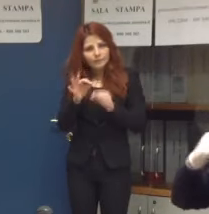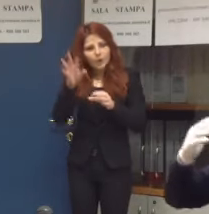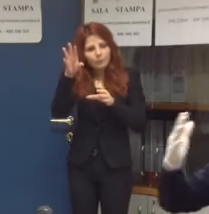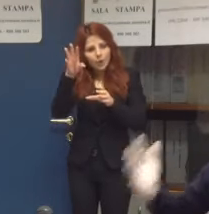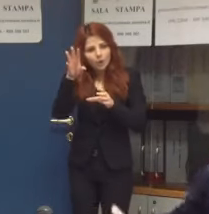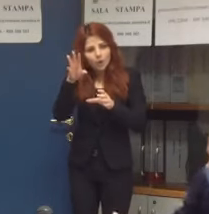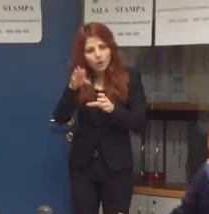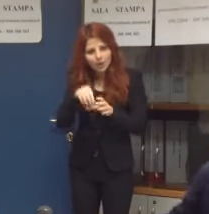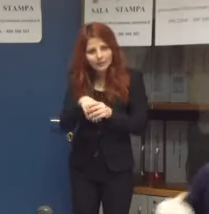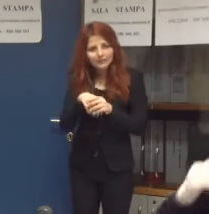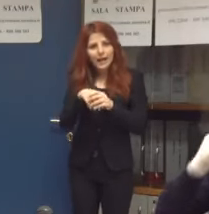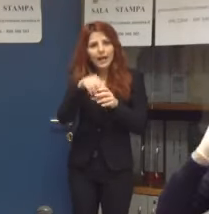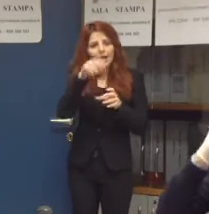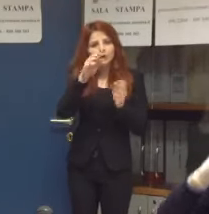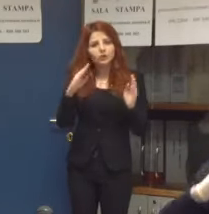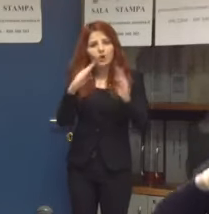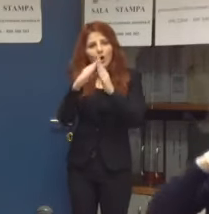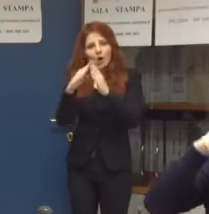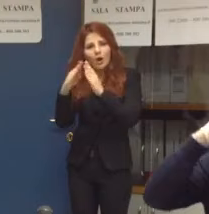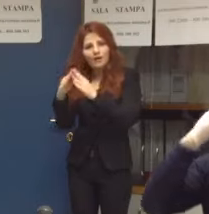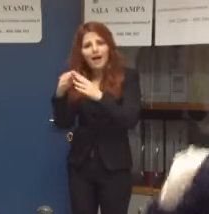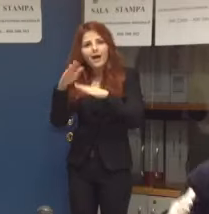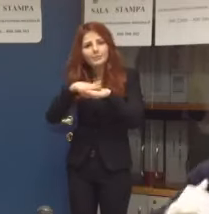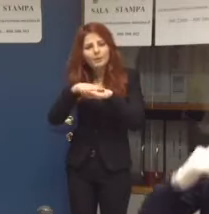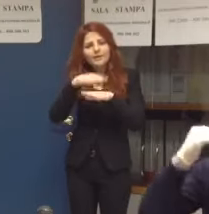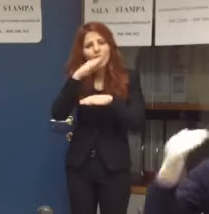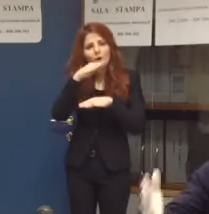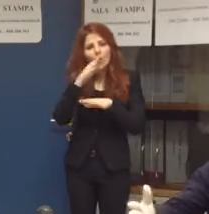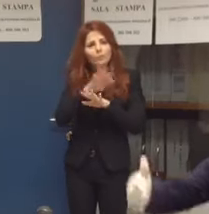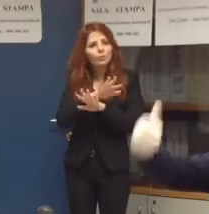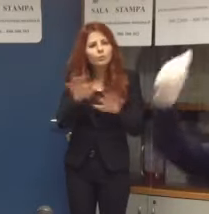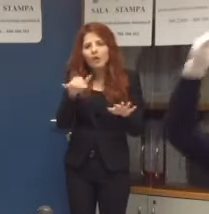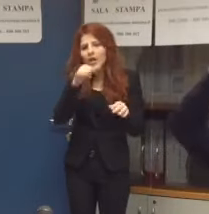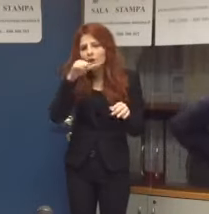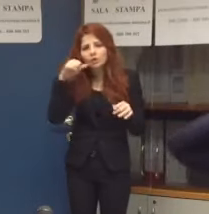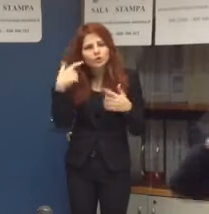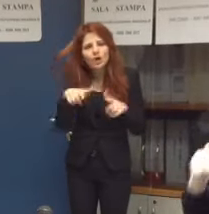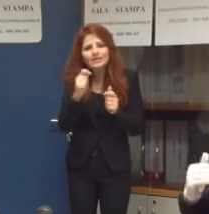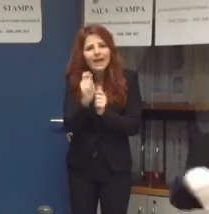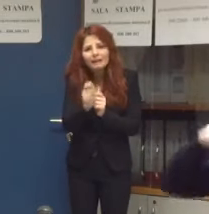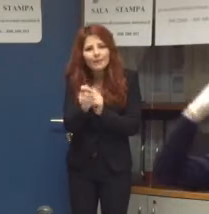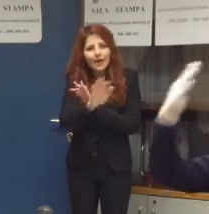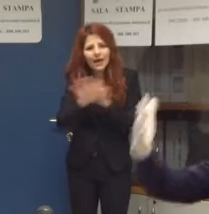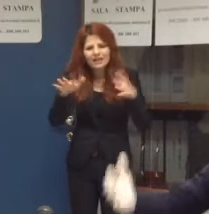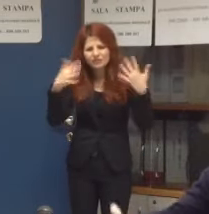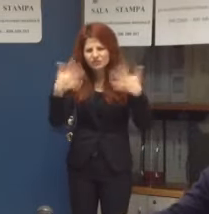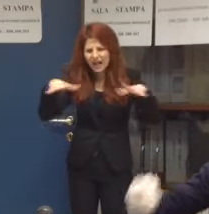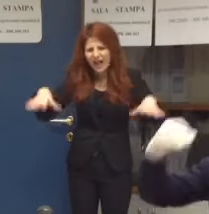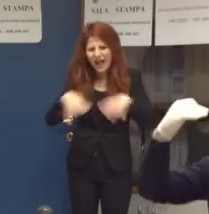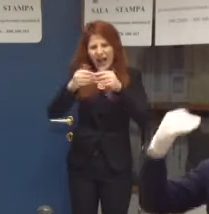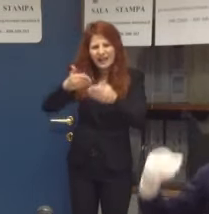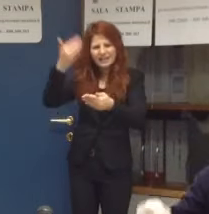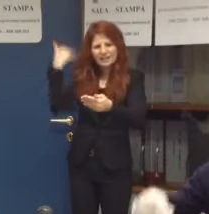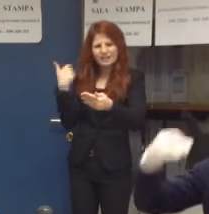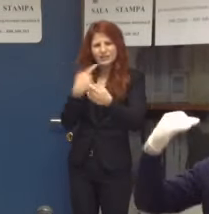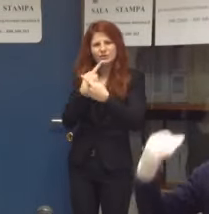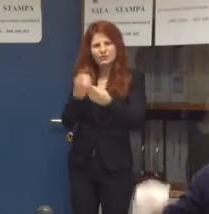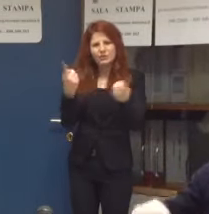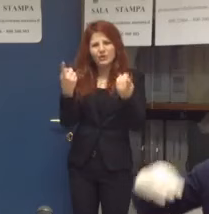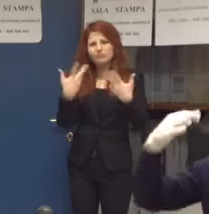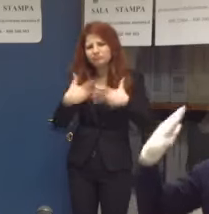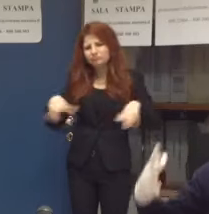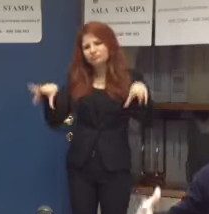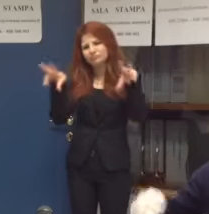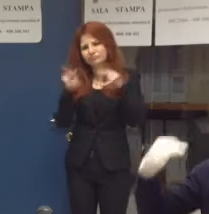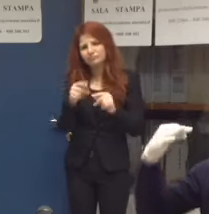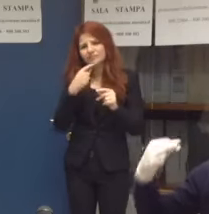circa 2.000, e allora non c'è bisogno che pagate, l'abbiamo detto all'inizio, ve lo ribadiamo, chi è negli